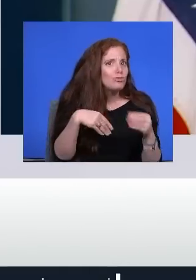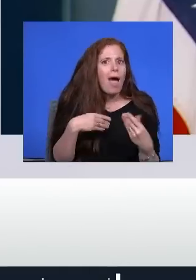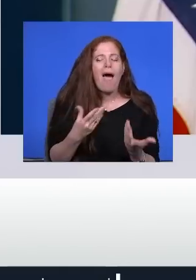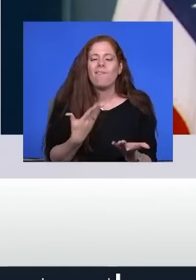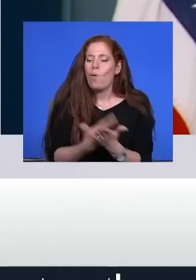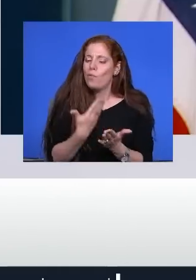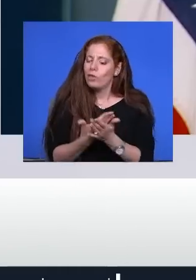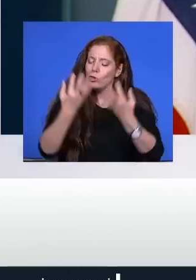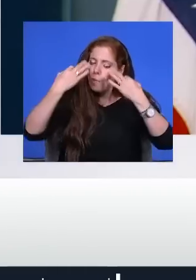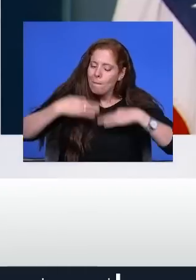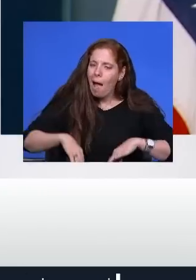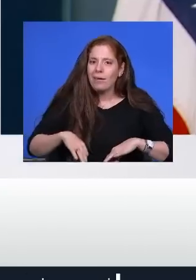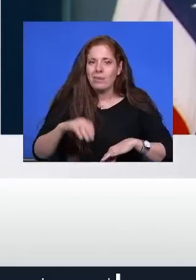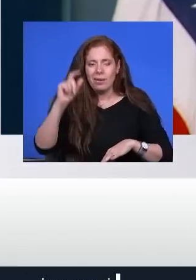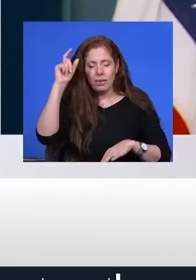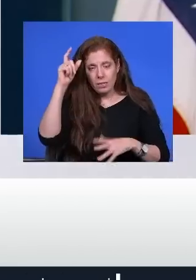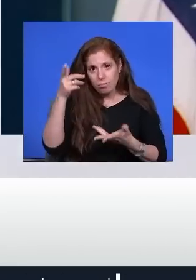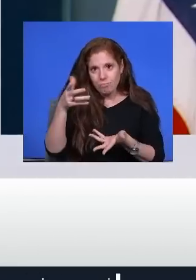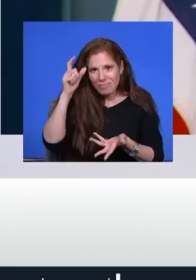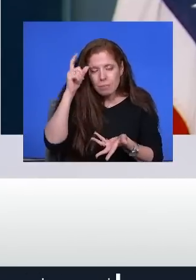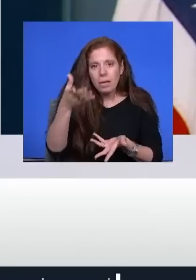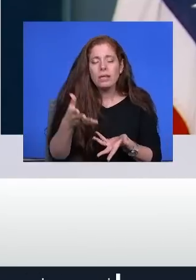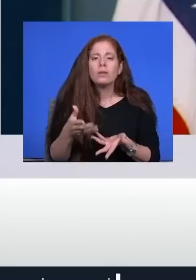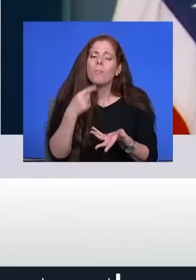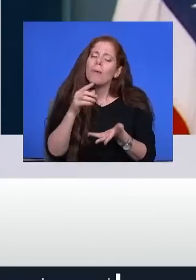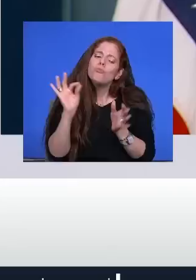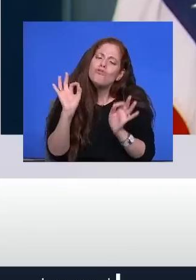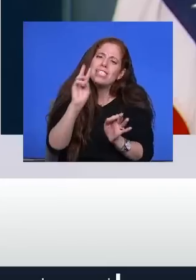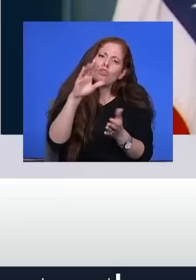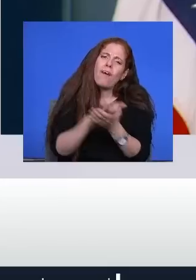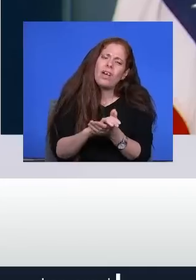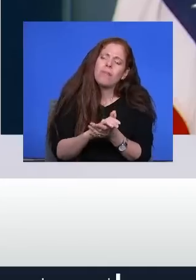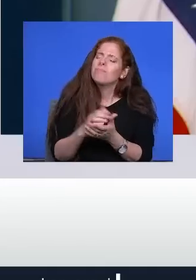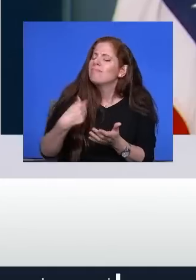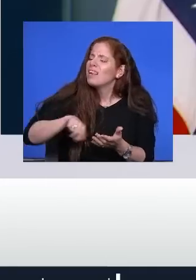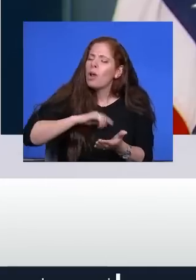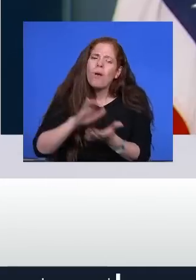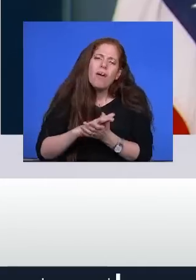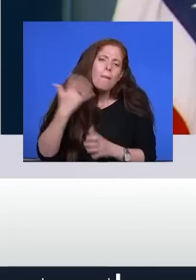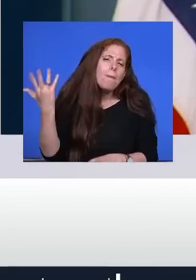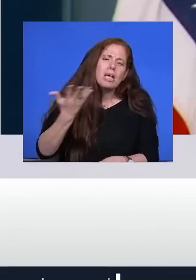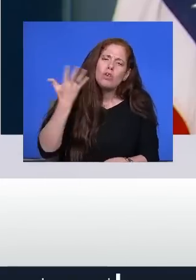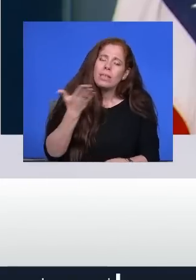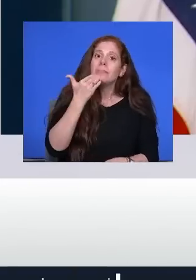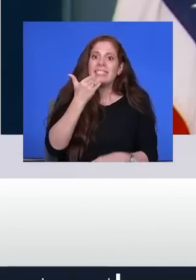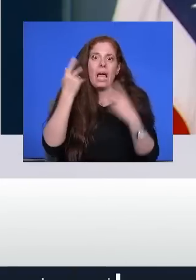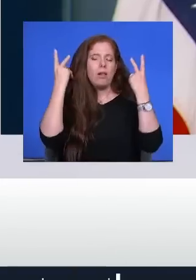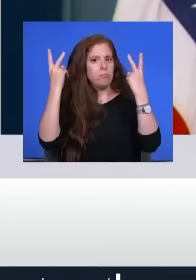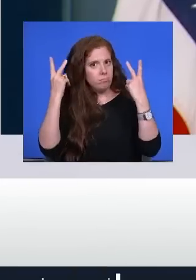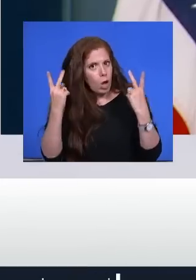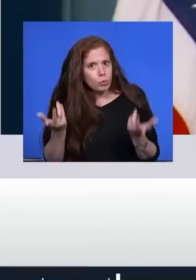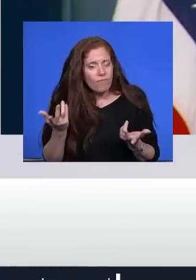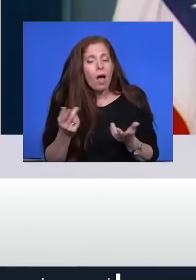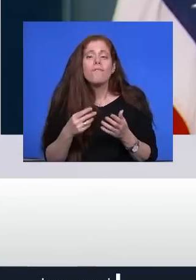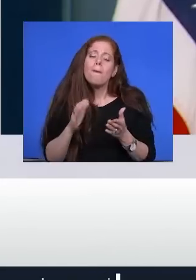הערכה לביידן, והוא אומר בגדול בשביל זה יש חברים, אנחנו חברים הרבה שנים, ישראל היא ידידה חשובה, ובין חברים אפשר